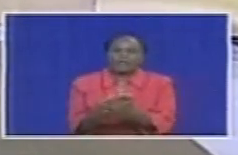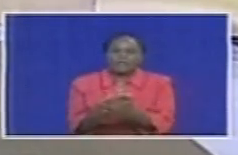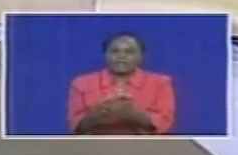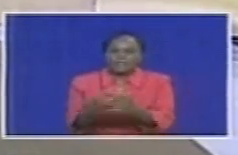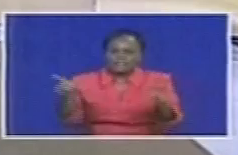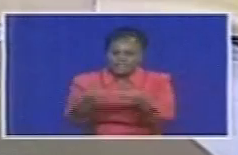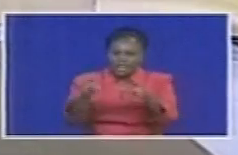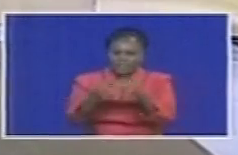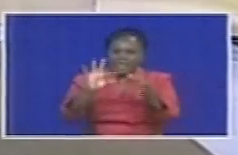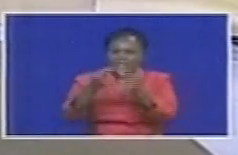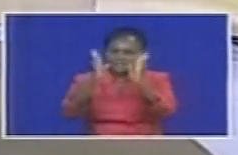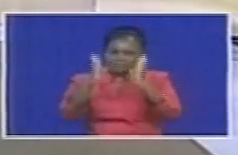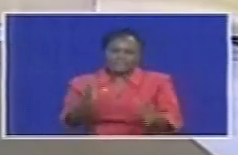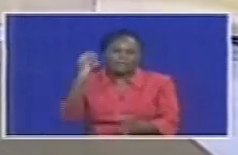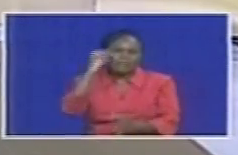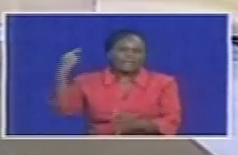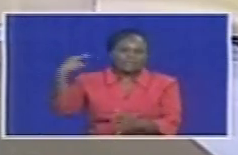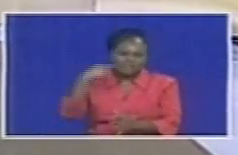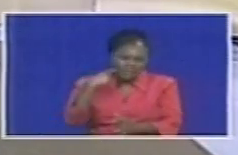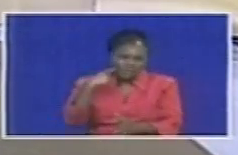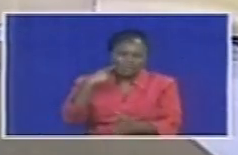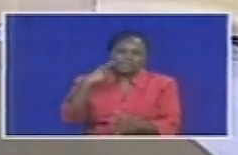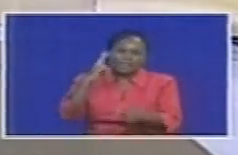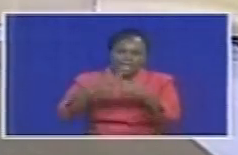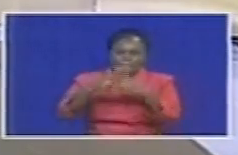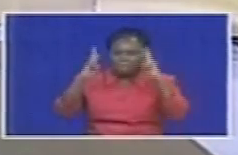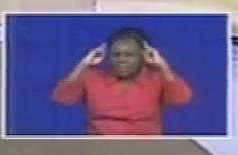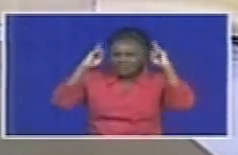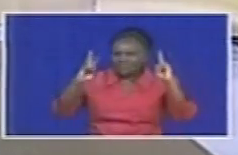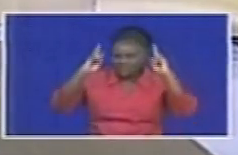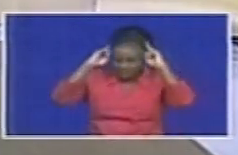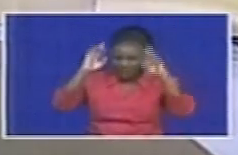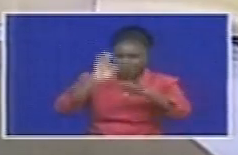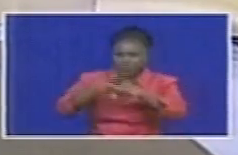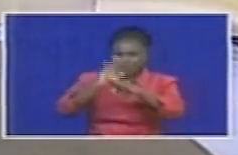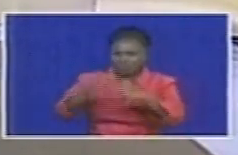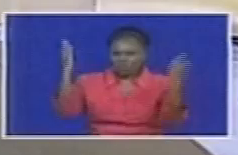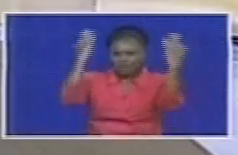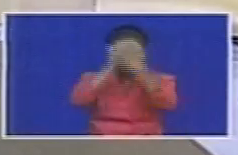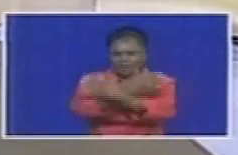akiwemo mwenzangu Merisha Atieno, naitwa Mashirima Kapombe, usiku mwema.